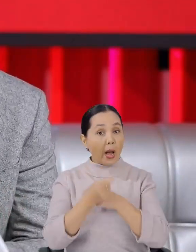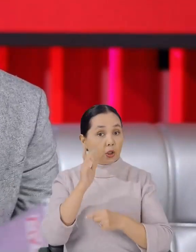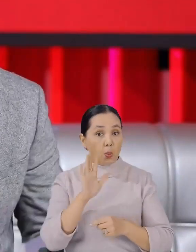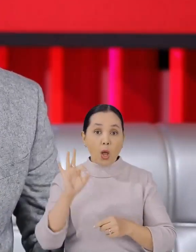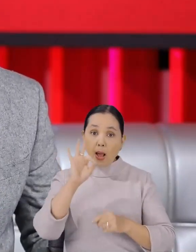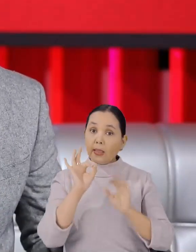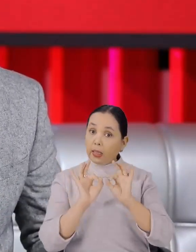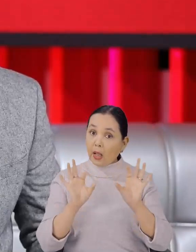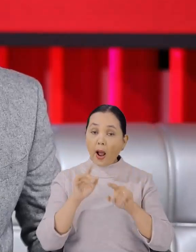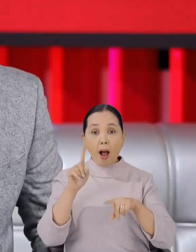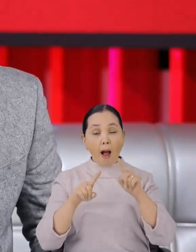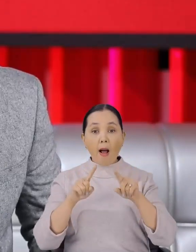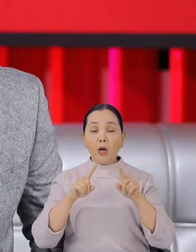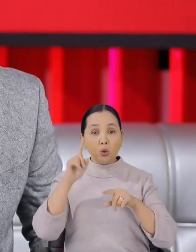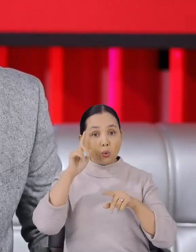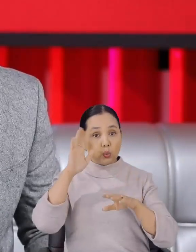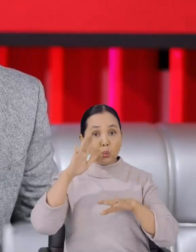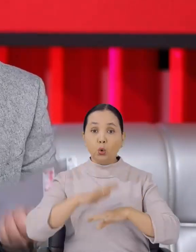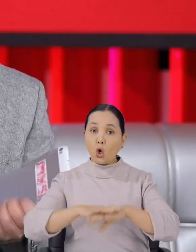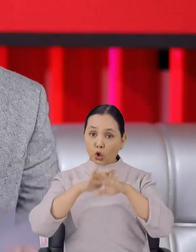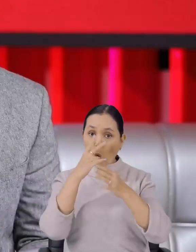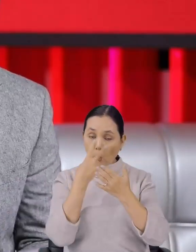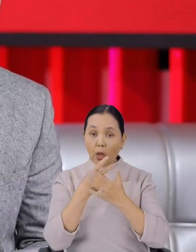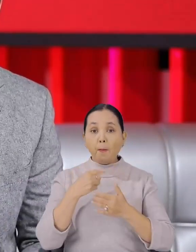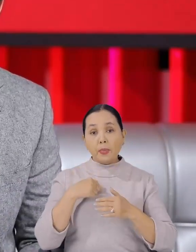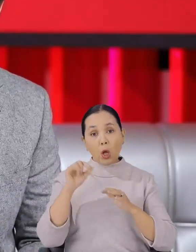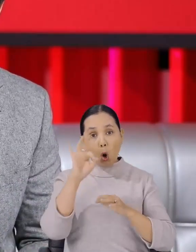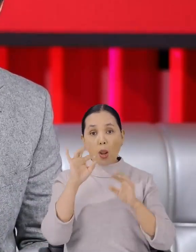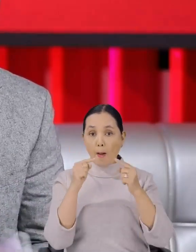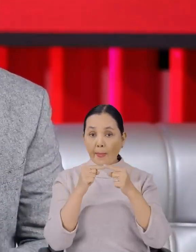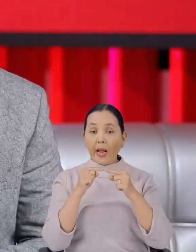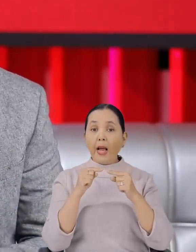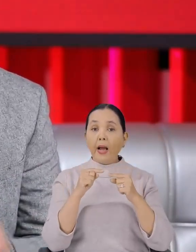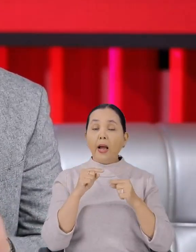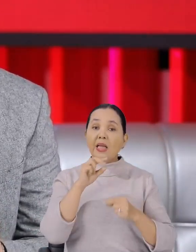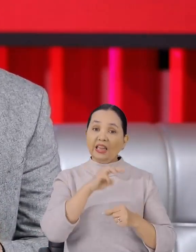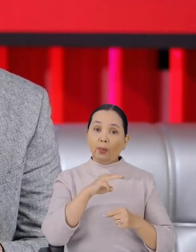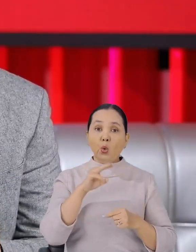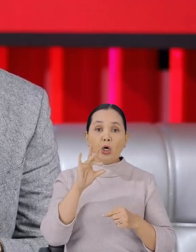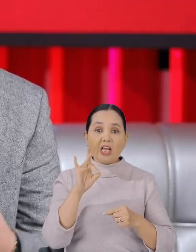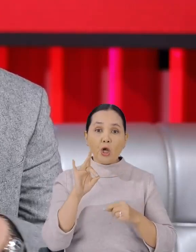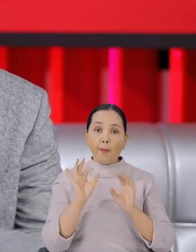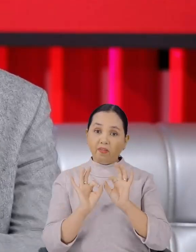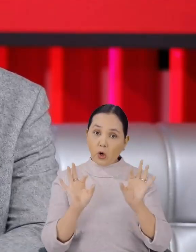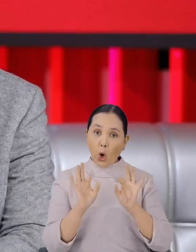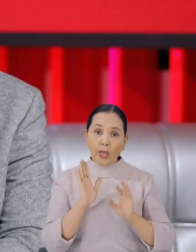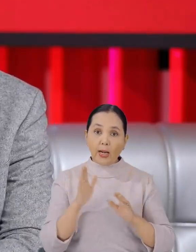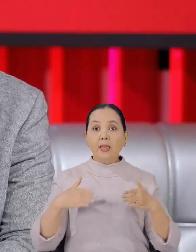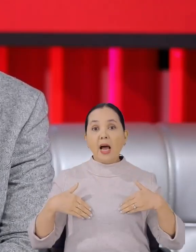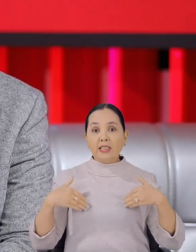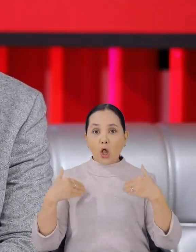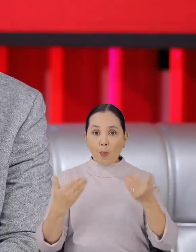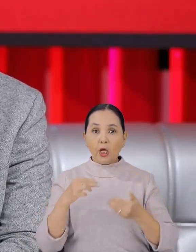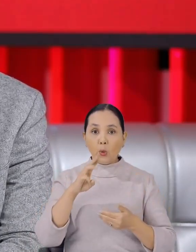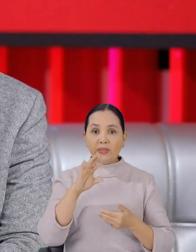bo'lgani haqida aytishmoqda va ayrim nuqtalarda suv toshqinlar kuzatildi. Bu haqda bizga aniq ma'lumotni hamkasbimiz Timur Rajabov hikoya qiladi. Assalomu